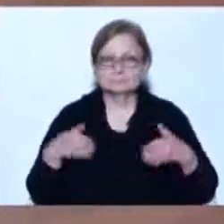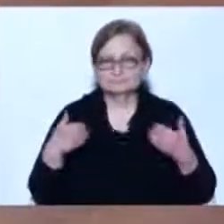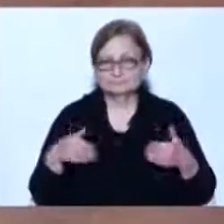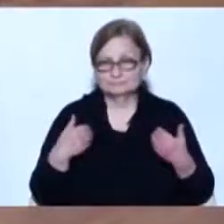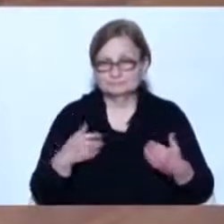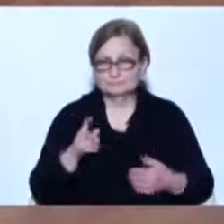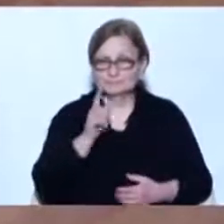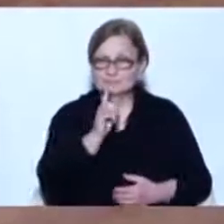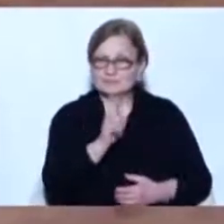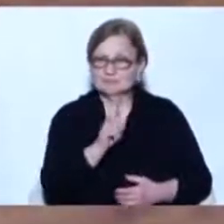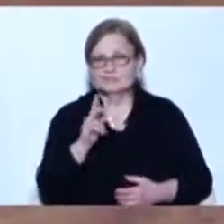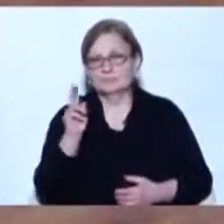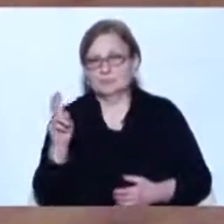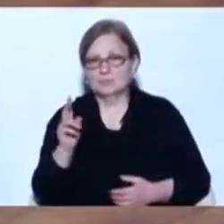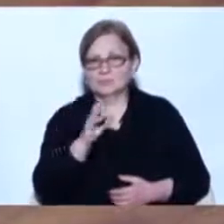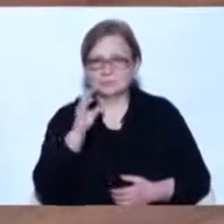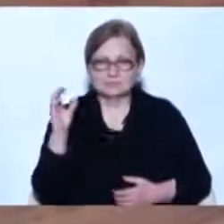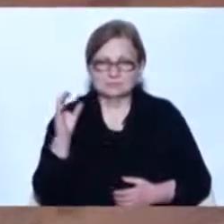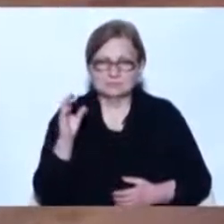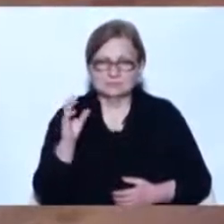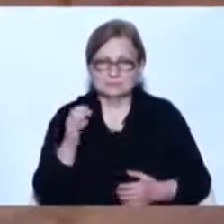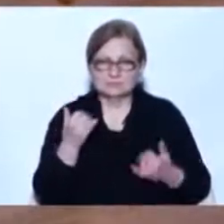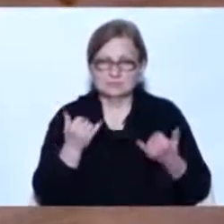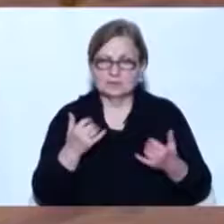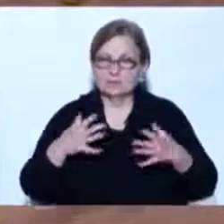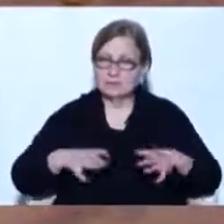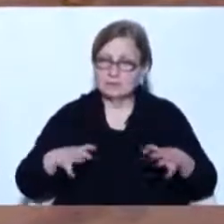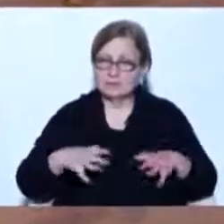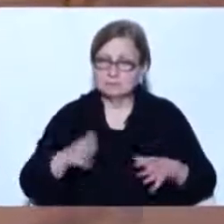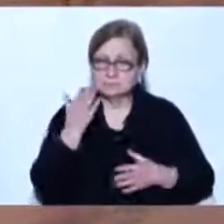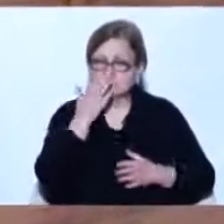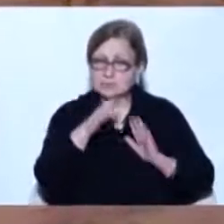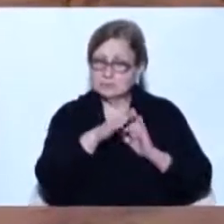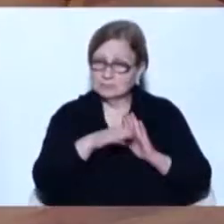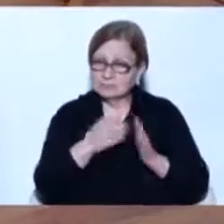გამარჯობა. პირველო და მეორე კლასელებო. ახლა ქართულის გაკვეთილია.